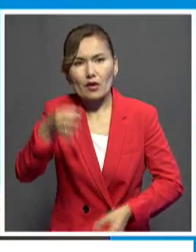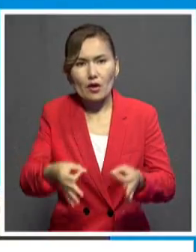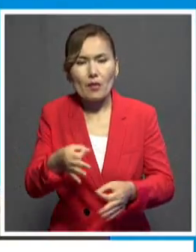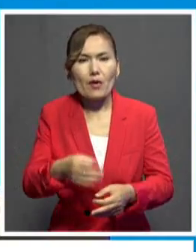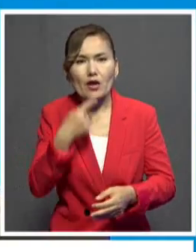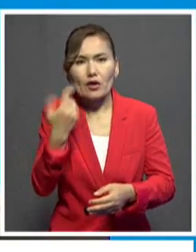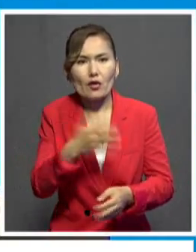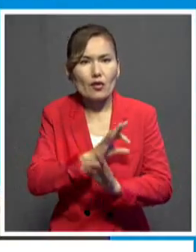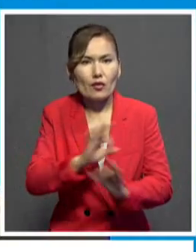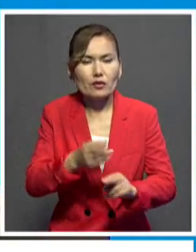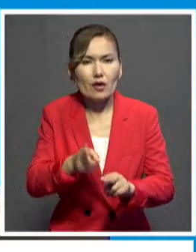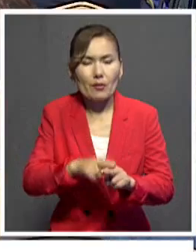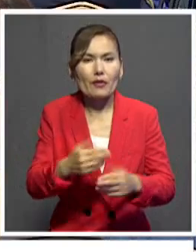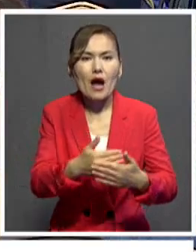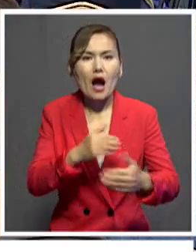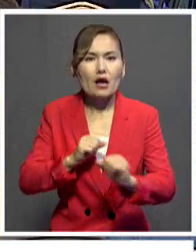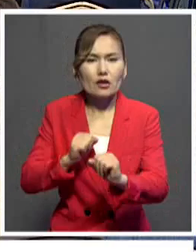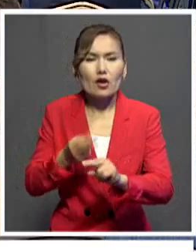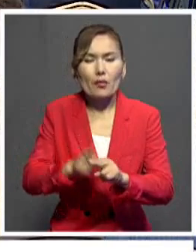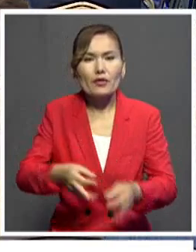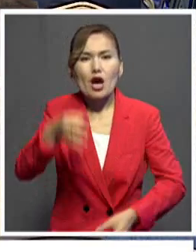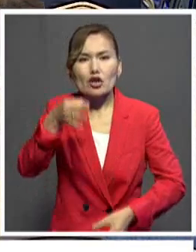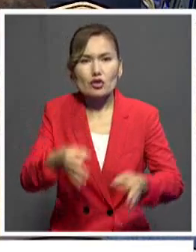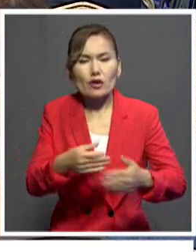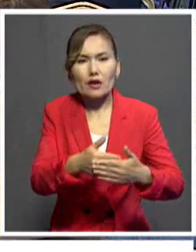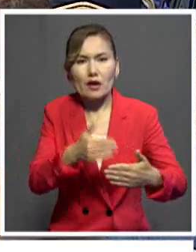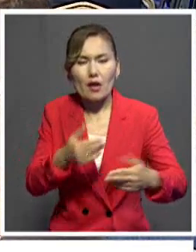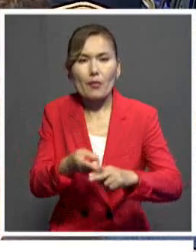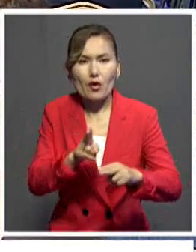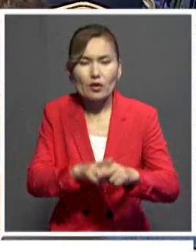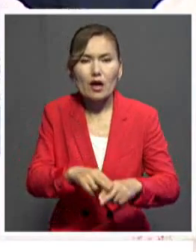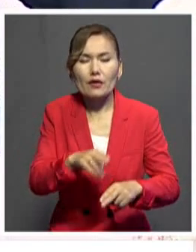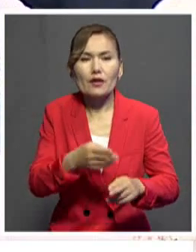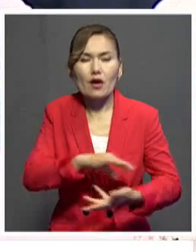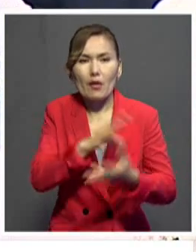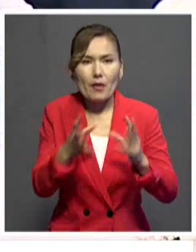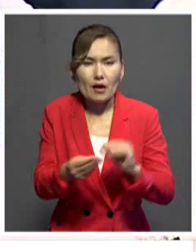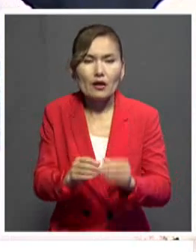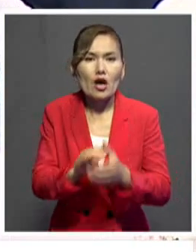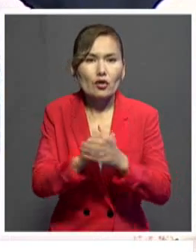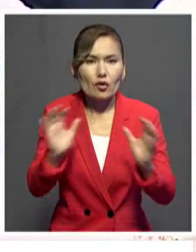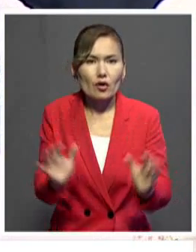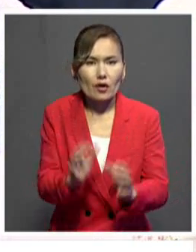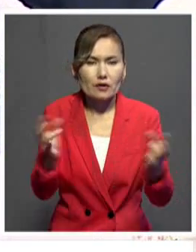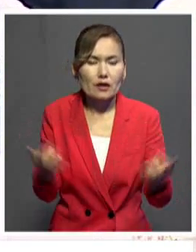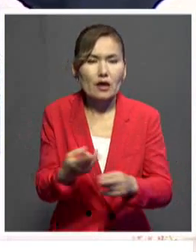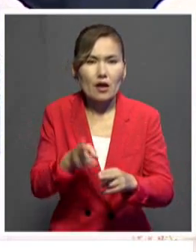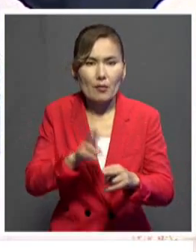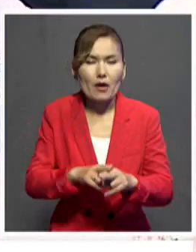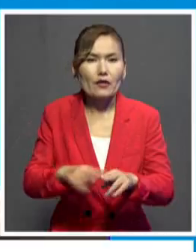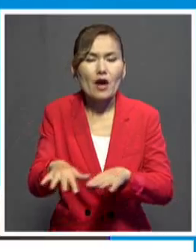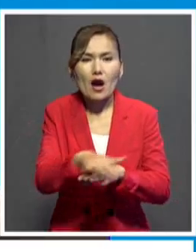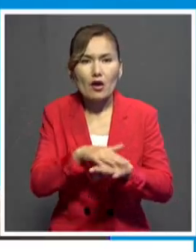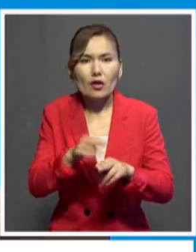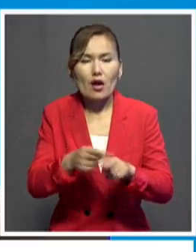көтерді. Мұндай жағдайлардың алдын алу үшін сотқа дейінгі міндетті медиацияны заңнамаға енгізу қажет дейді ол. Сонда ғана қоғамдағы